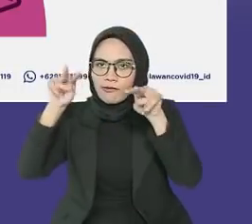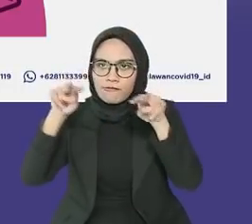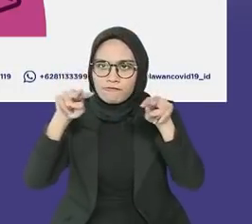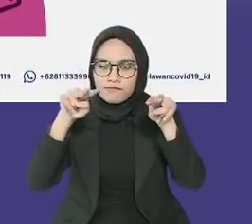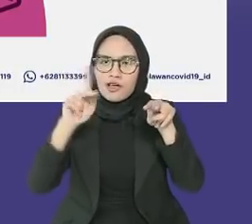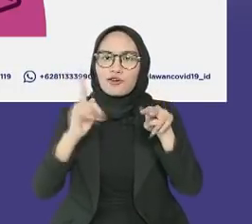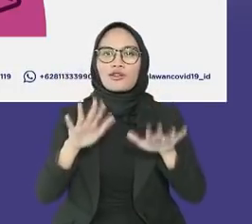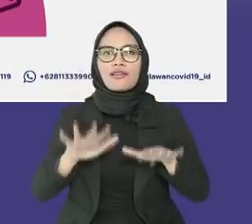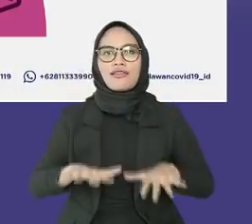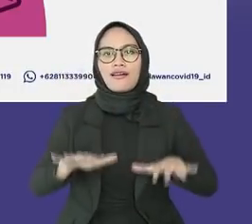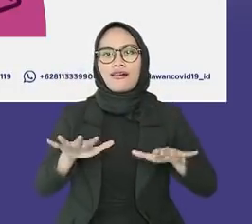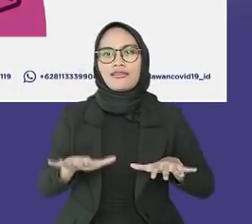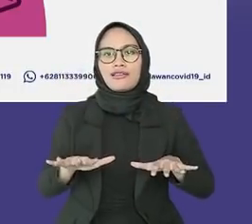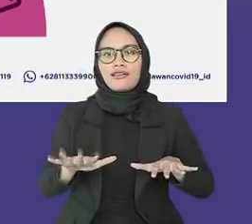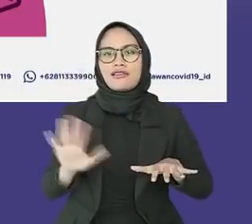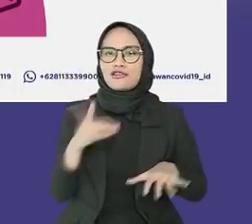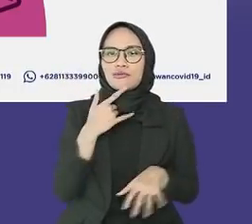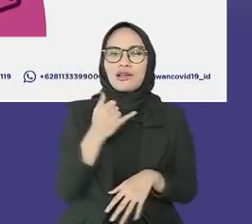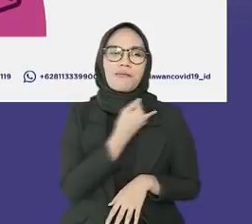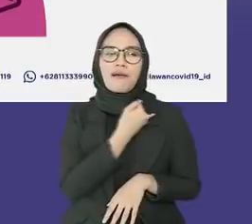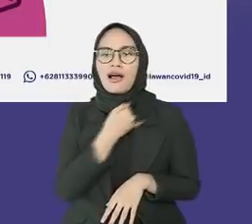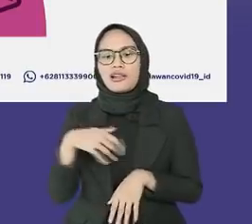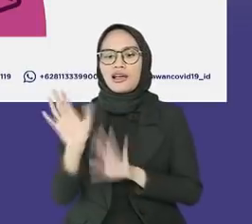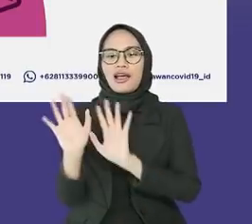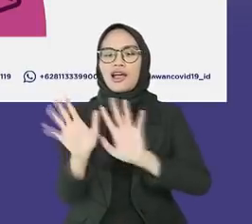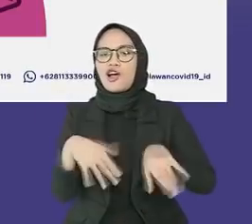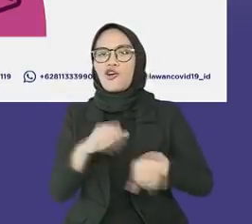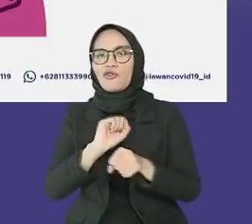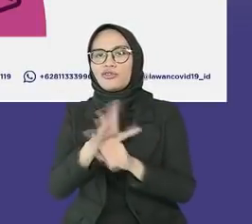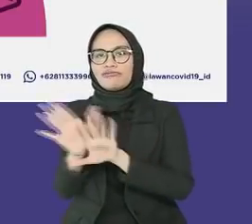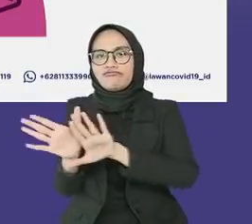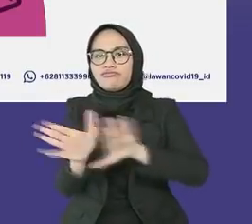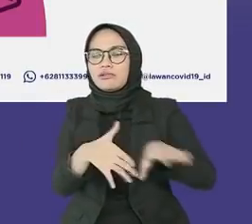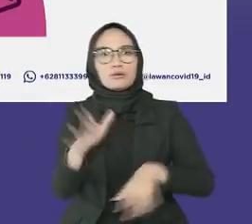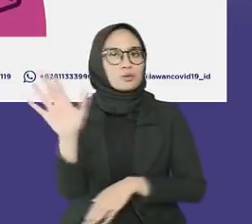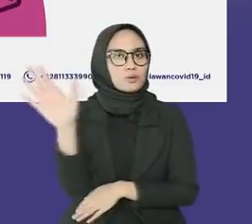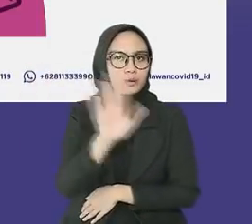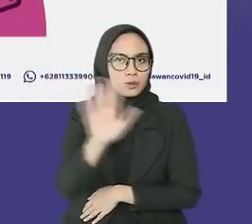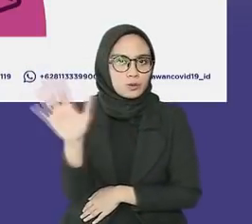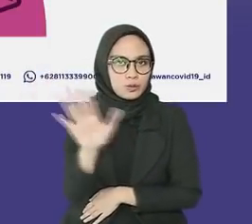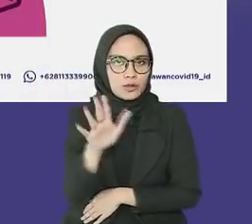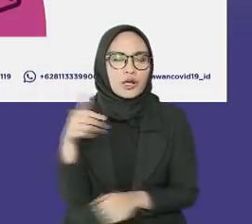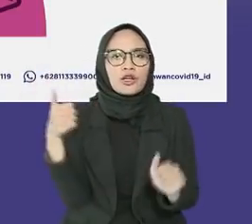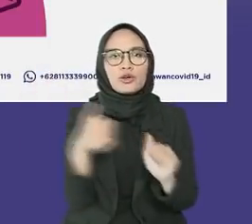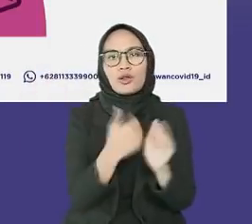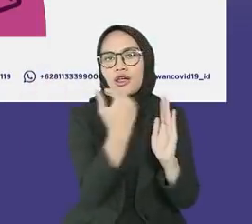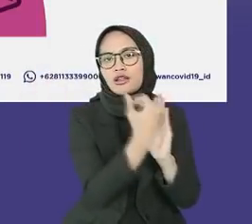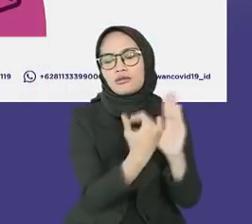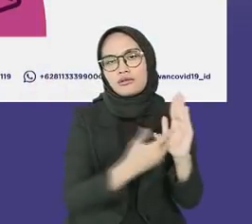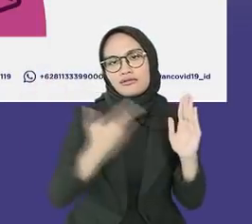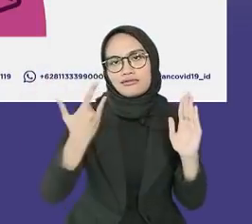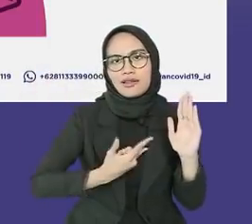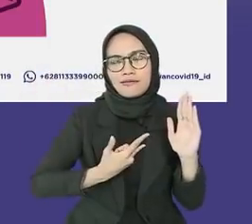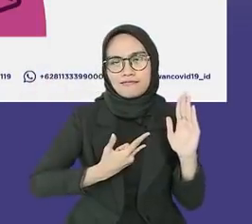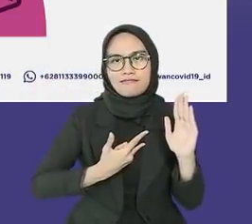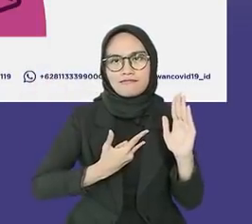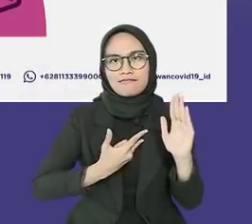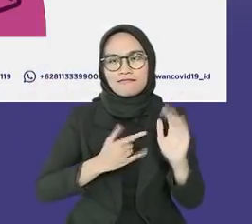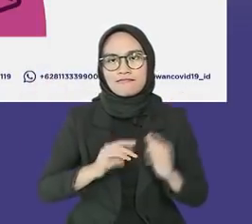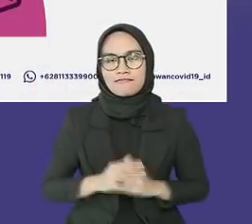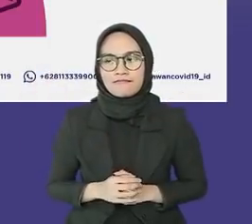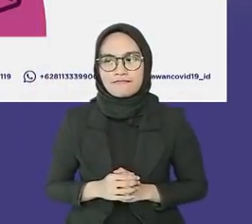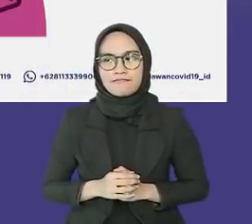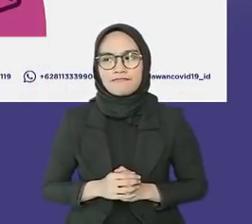sebaliknya, bersikap lengah dan lalai sebagaimana yang juga disarankan oleh kementerian, lembaga, bahkan juga oleh